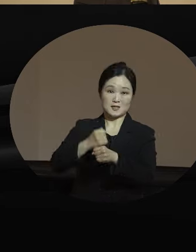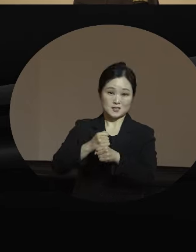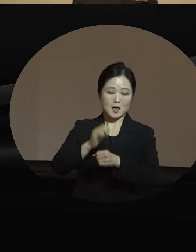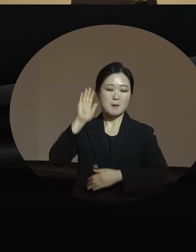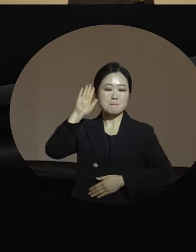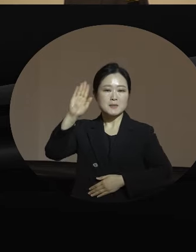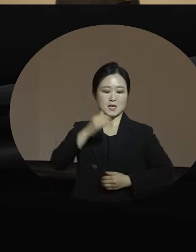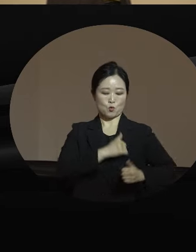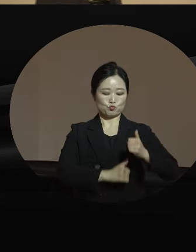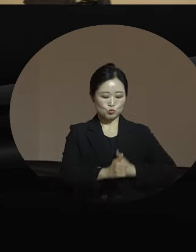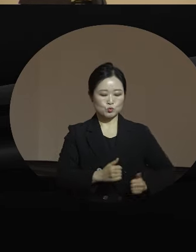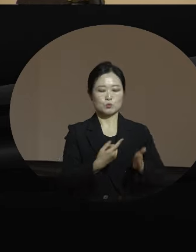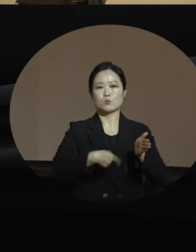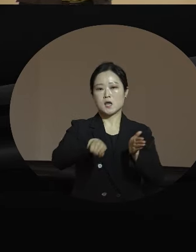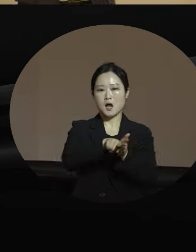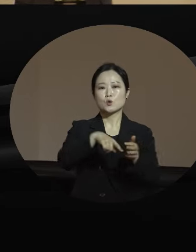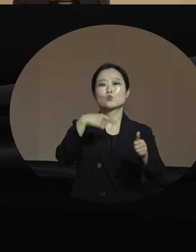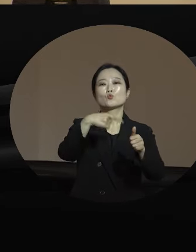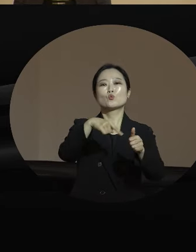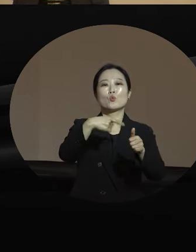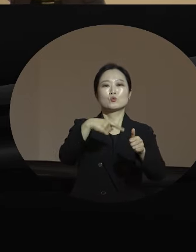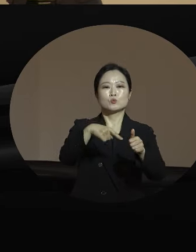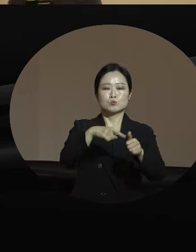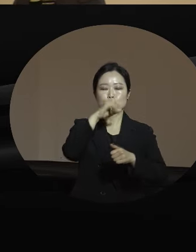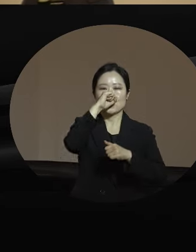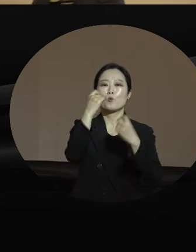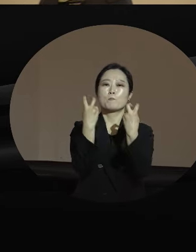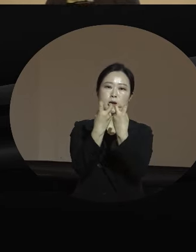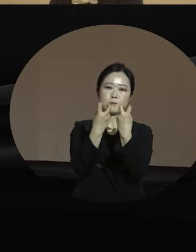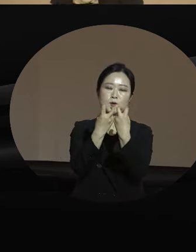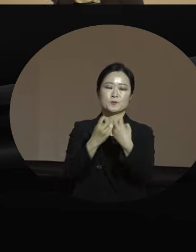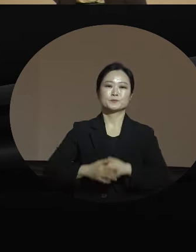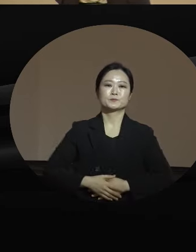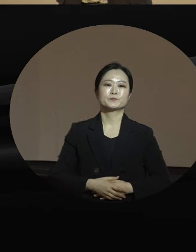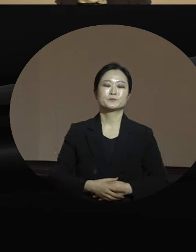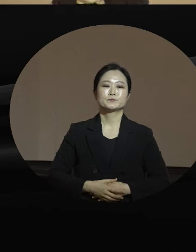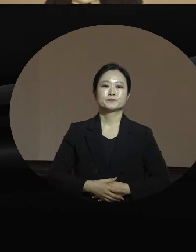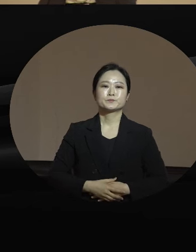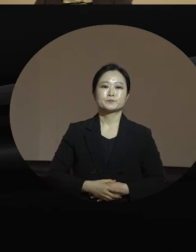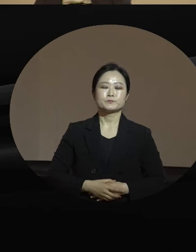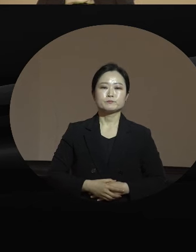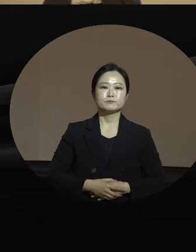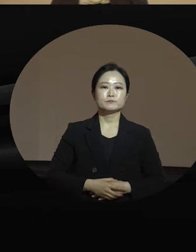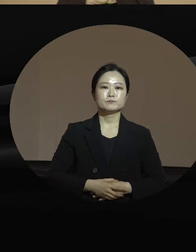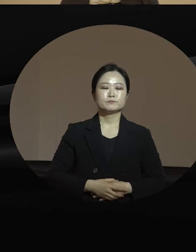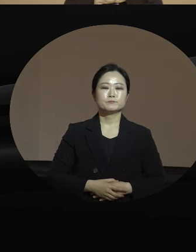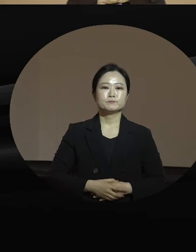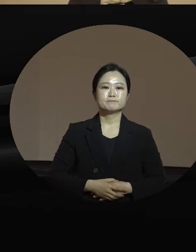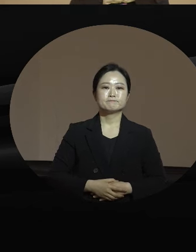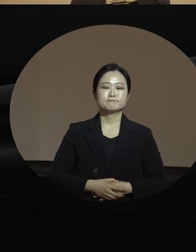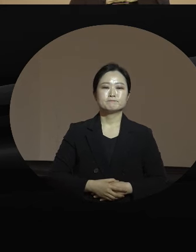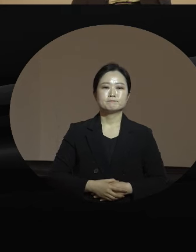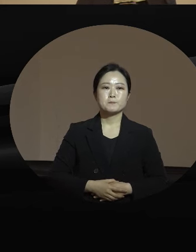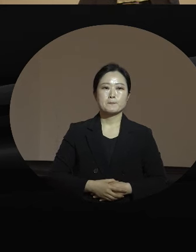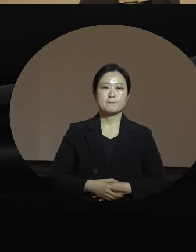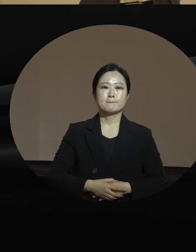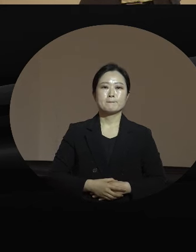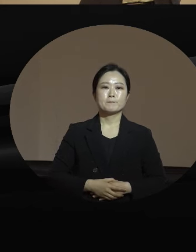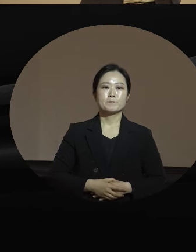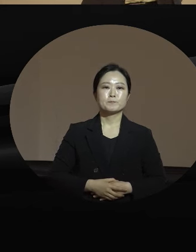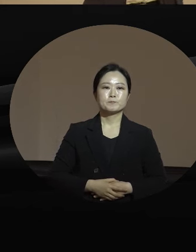아닐까 싶습니다. 그래서 이거는 구글이 옛날에 꿈꿨던, 지금은 AI 때문에 돈을 투자하지 않는 것 같은데 그냥